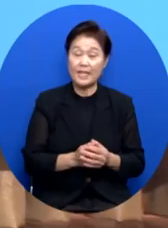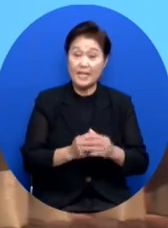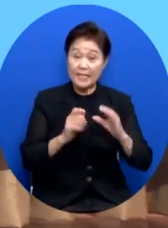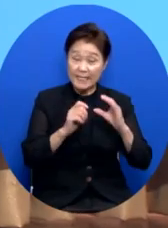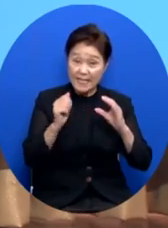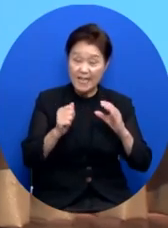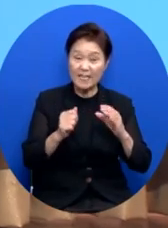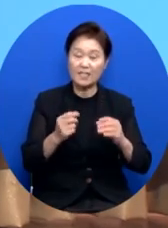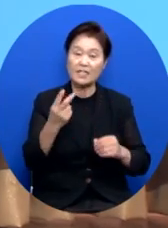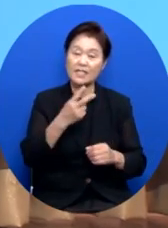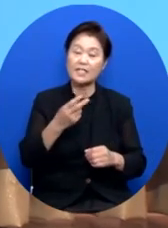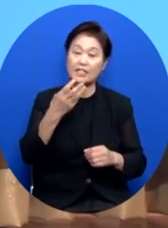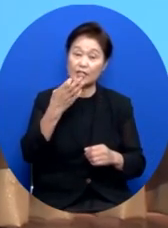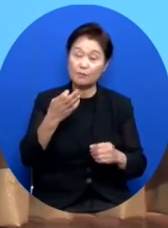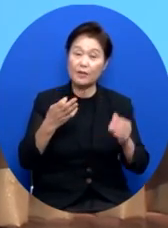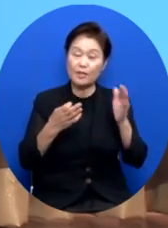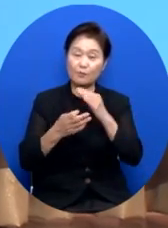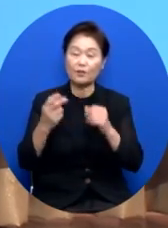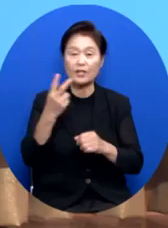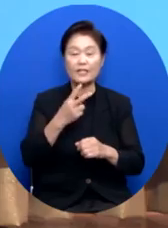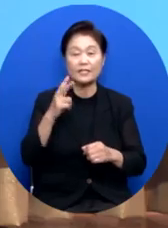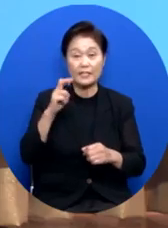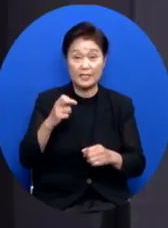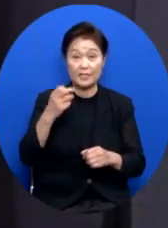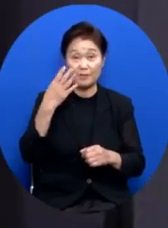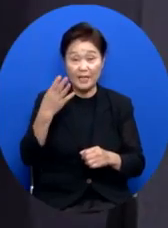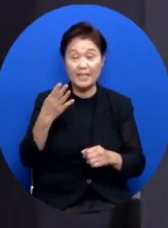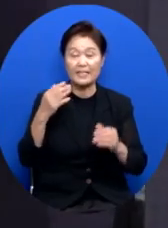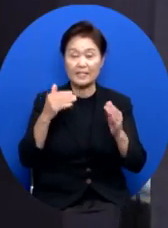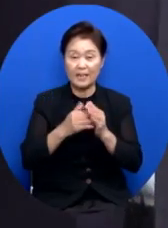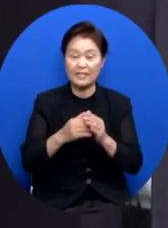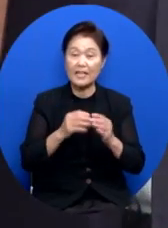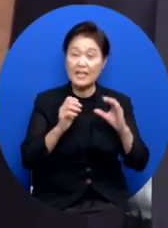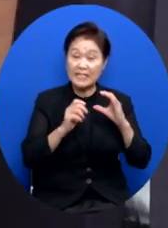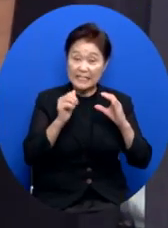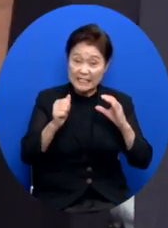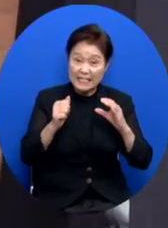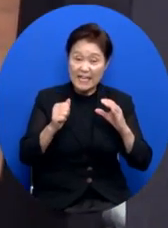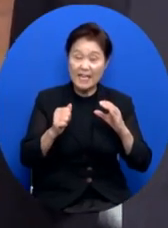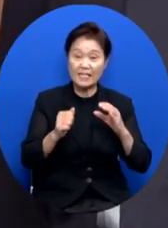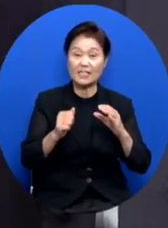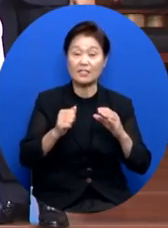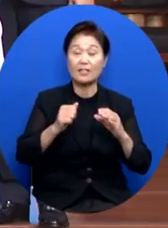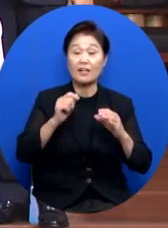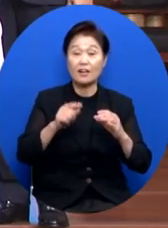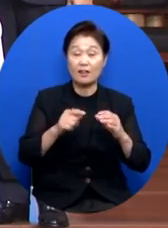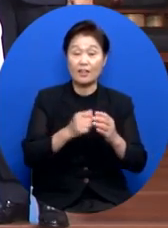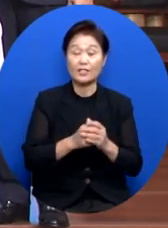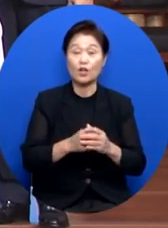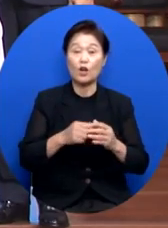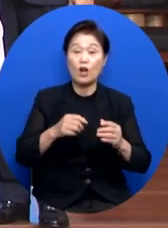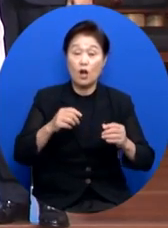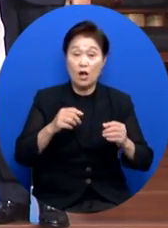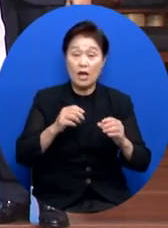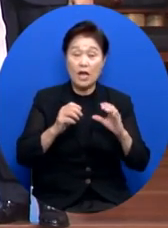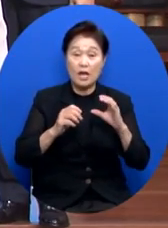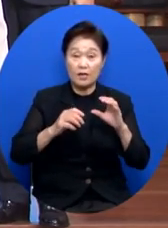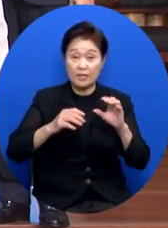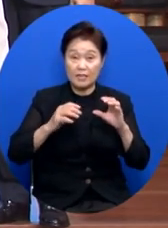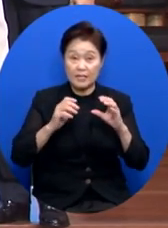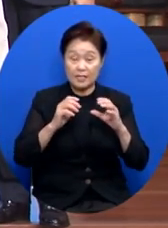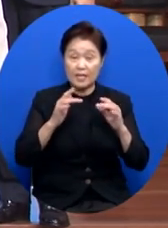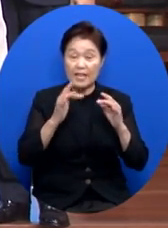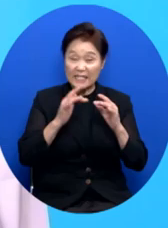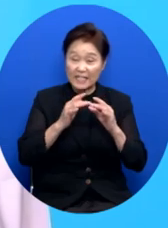CTS는 지난 2018년부터 2024년까지 CTS의 자회사인 지로드 코리아에서 운영하는 유튜브 채널